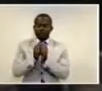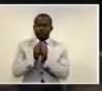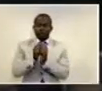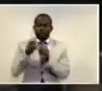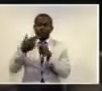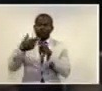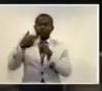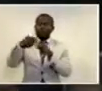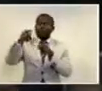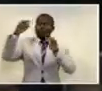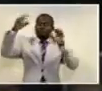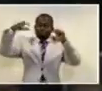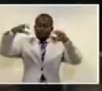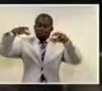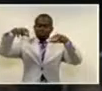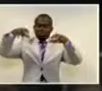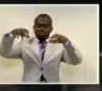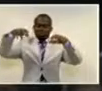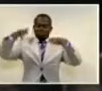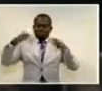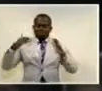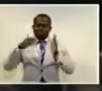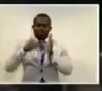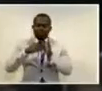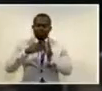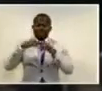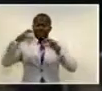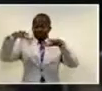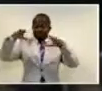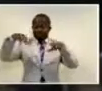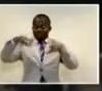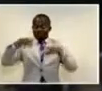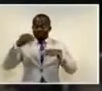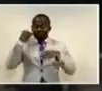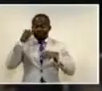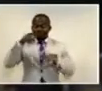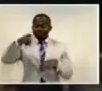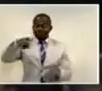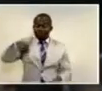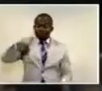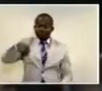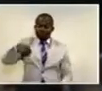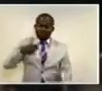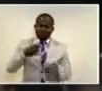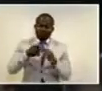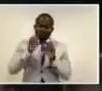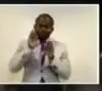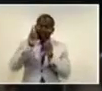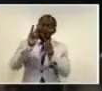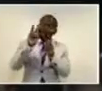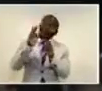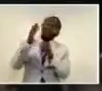tutaza kuza kunyagirwa imvura nubwo tuyikeneye ndabona